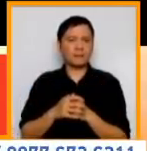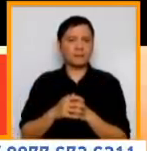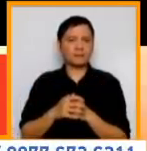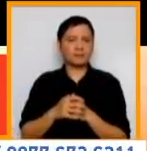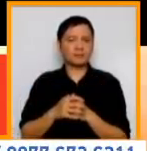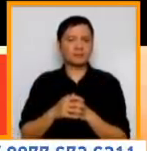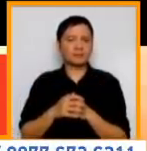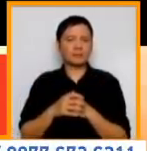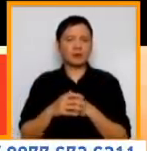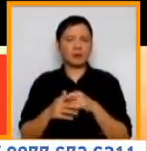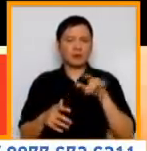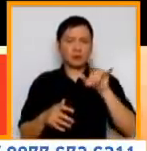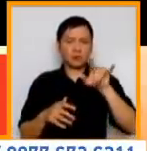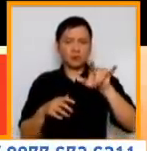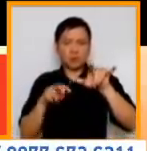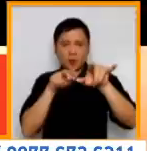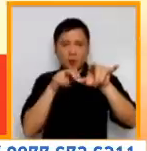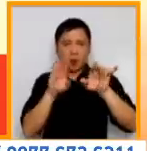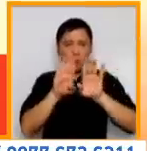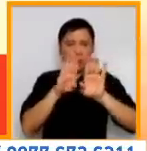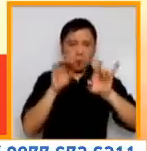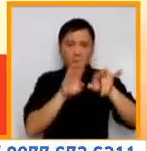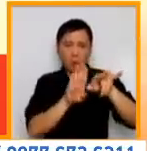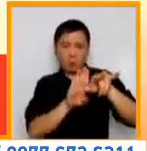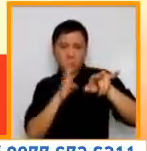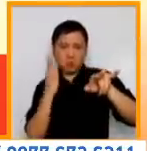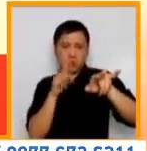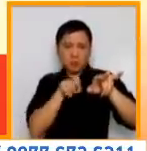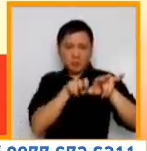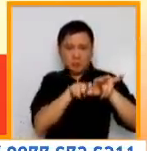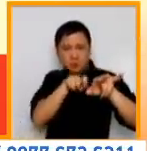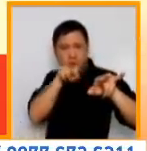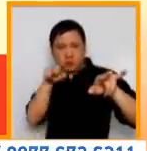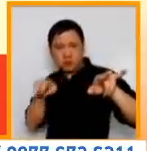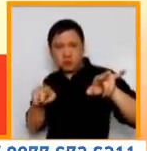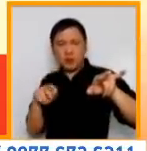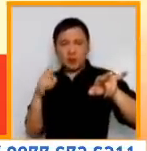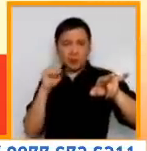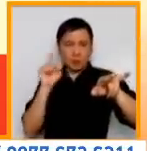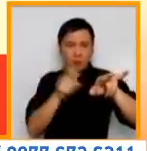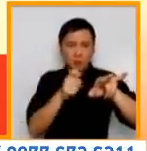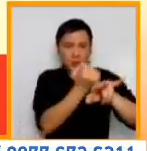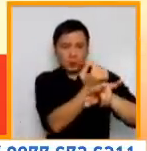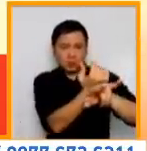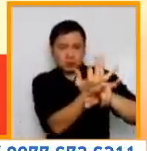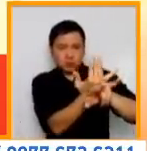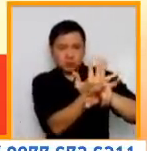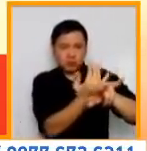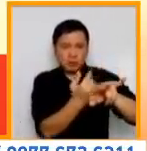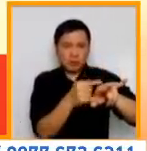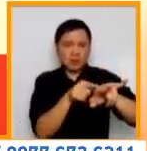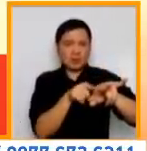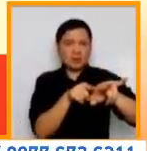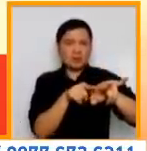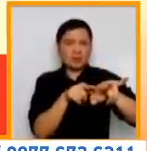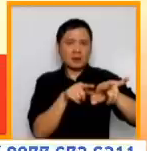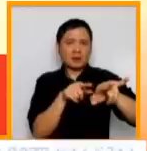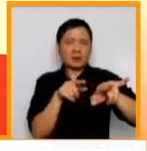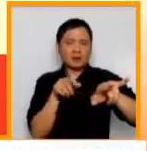kasi sumabog na kasi yung puwitan ng eroplano. So, nakakita kami ng butas, ma'am. Doon na kami